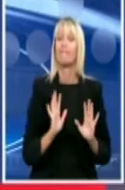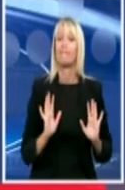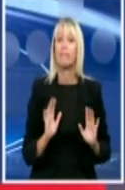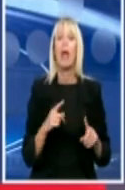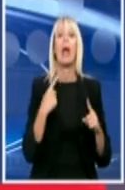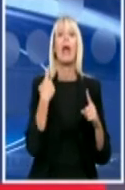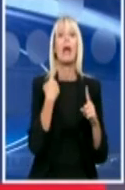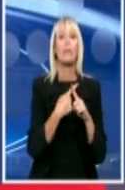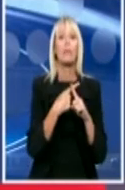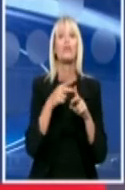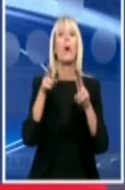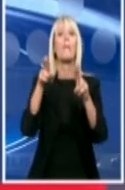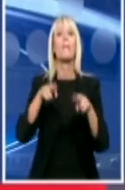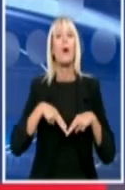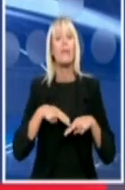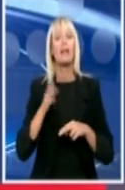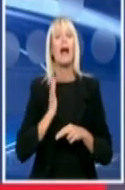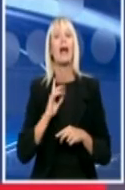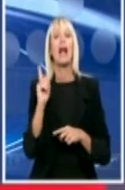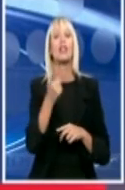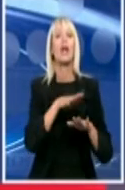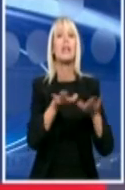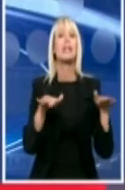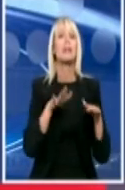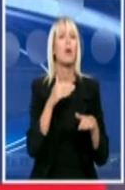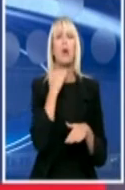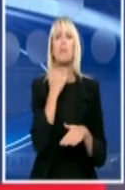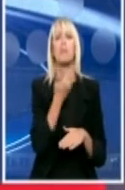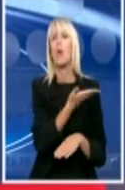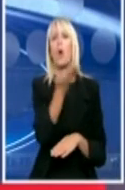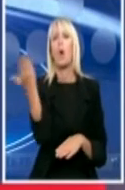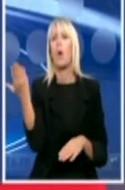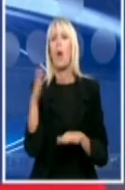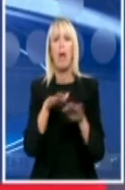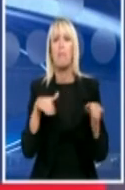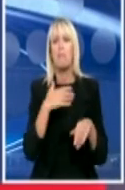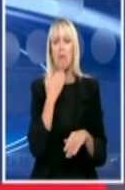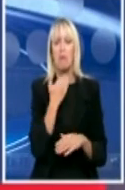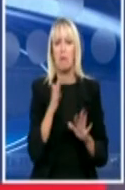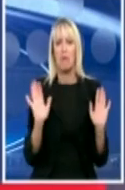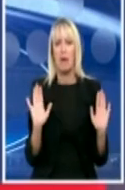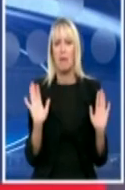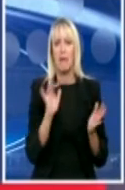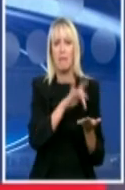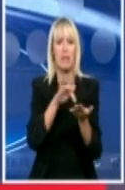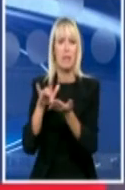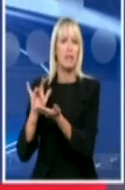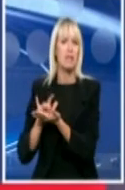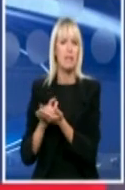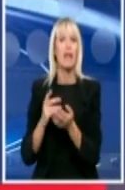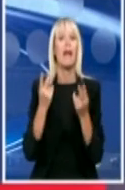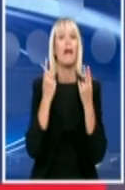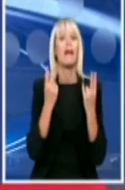naših ljudi sa mora, bilo iz kog dela da dolaze Mediterana, vrlo značajno obratiti pažnju na